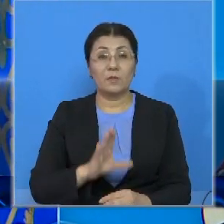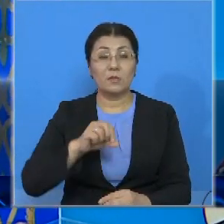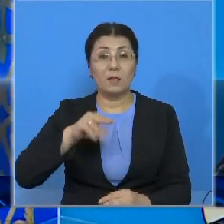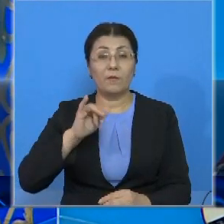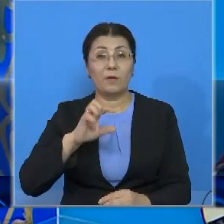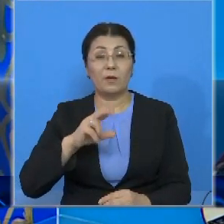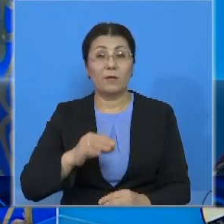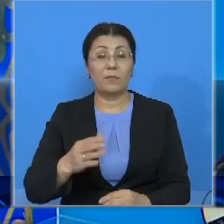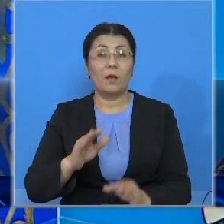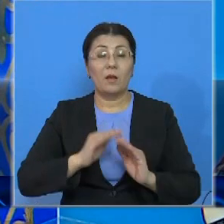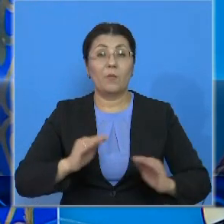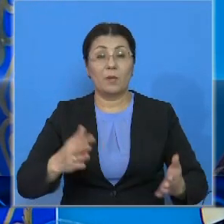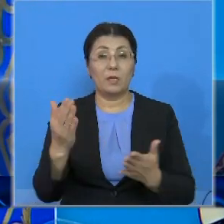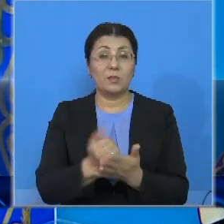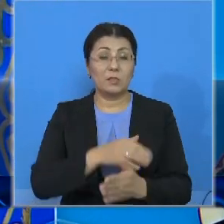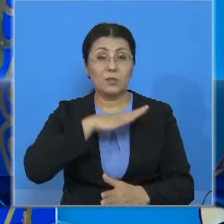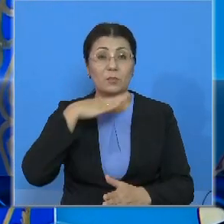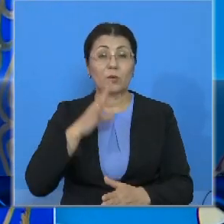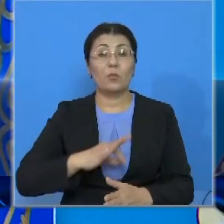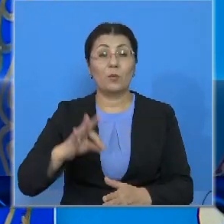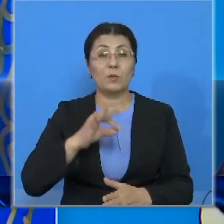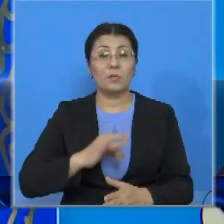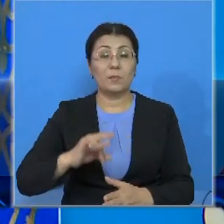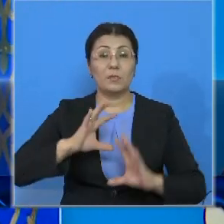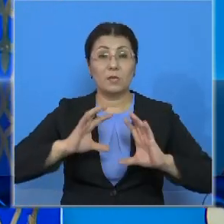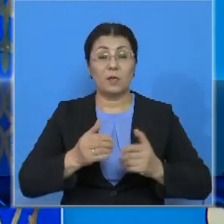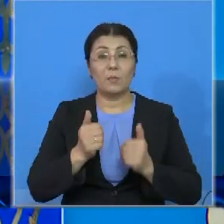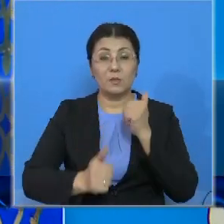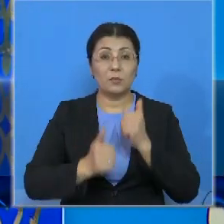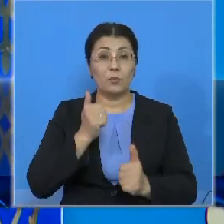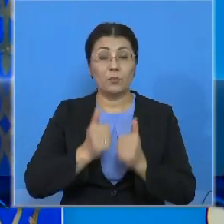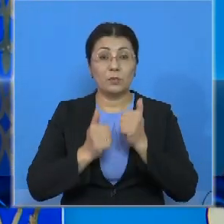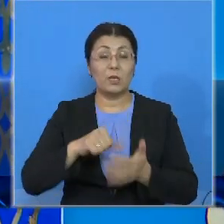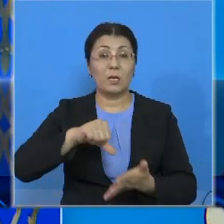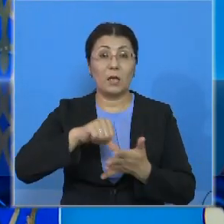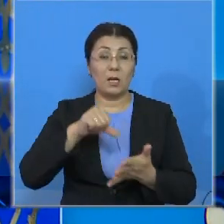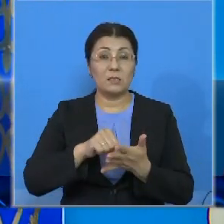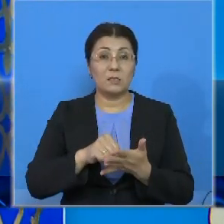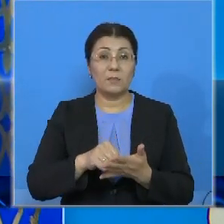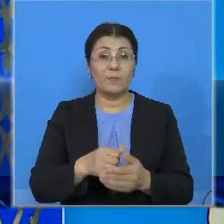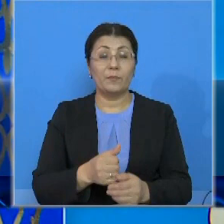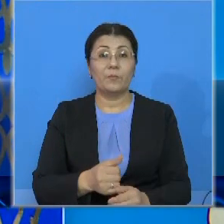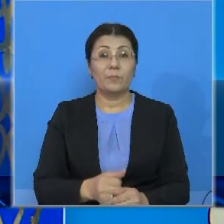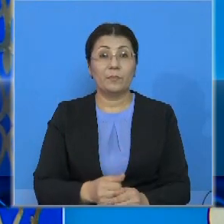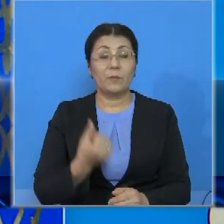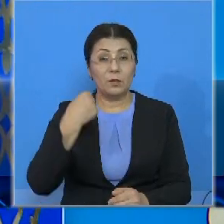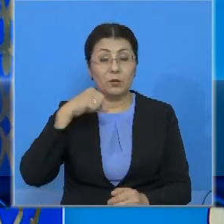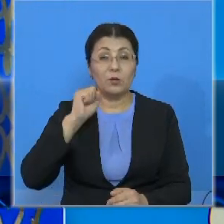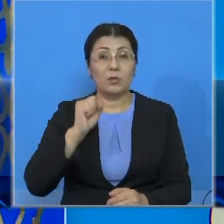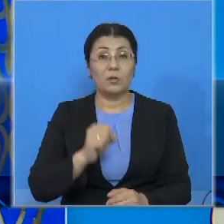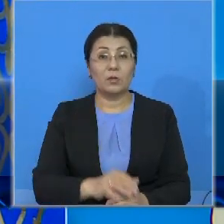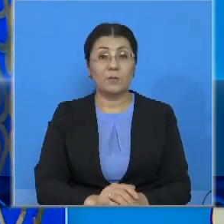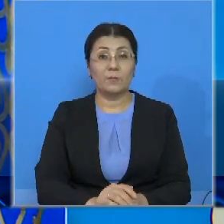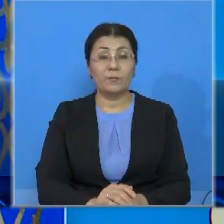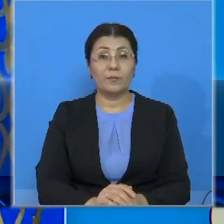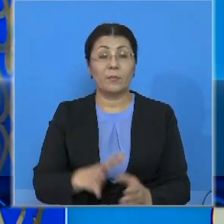Оқушылардың жетістіктері өте көп. Аудандық, облыстық, халықаралық деңгейдегі түрлі конкурстар мен фестивальдердің жүлдегері атанып